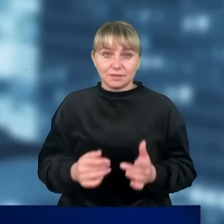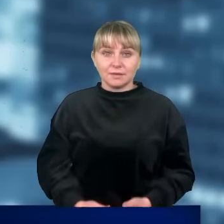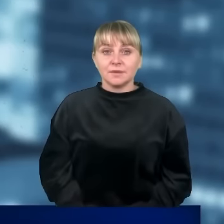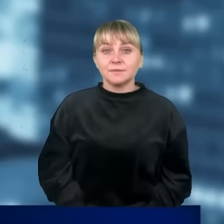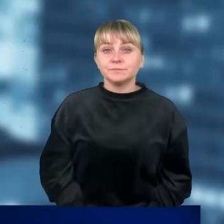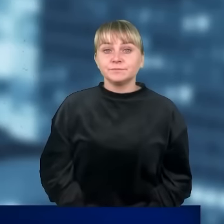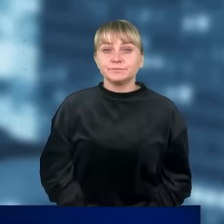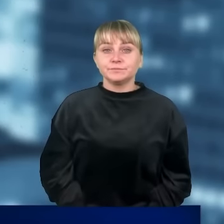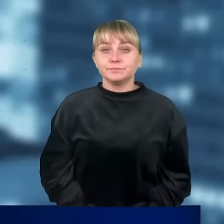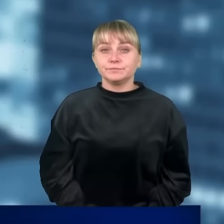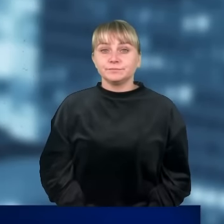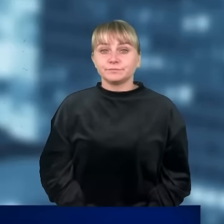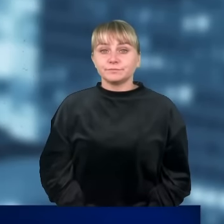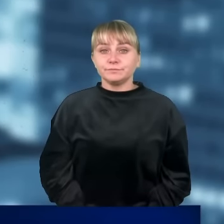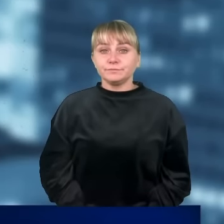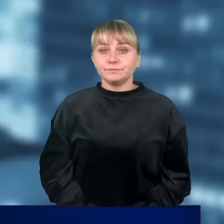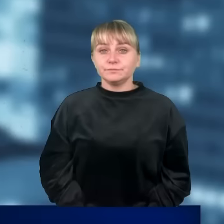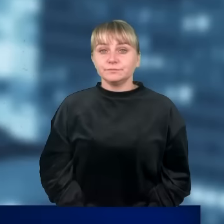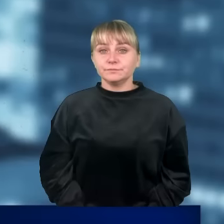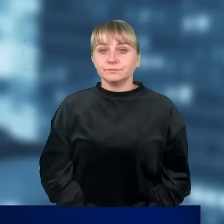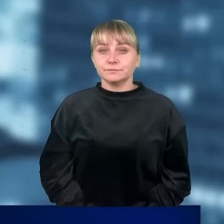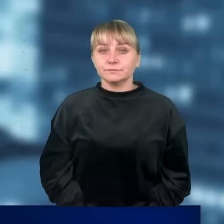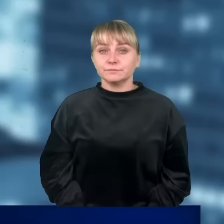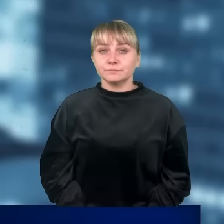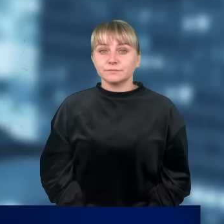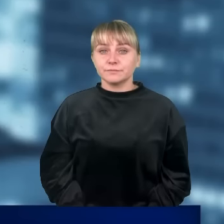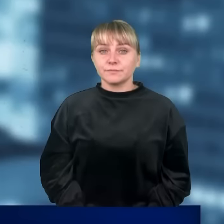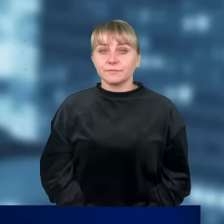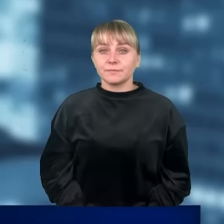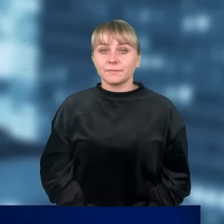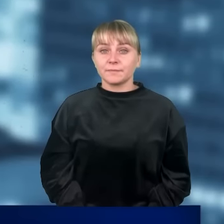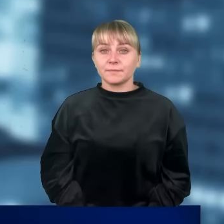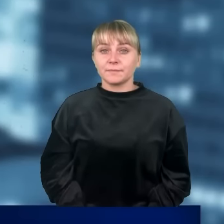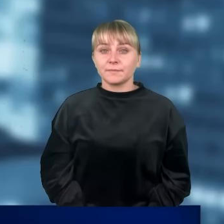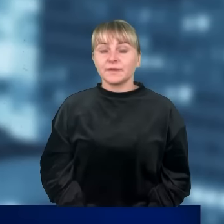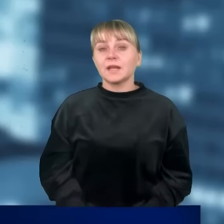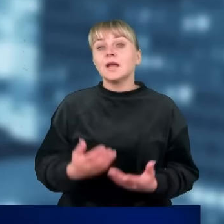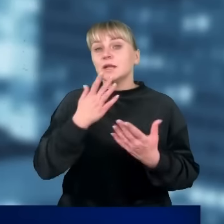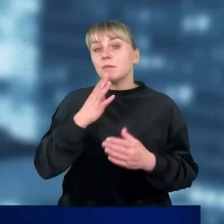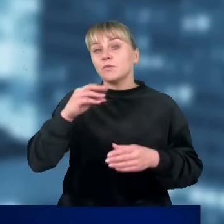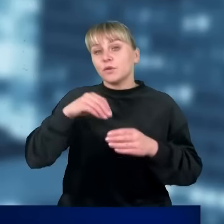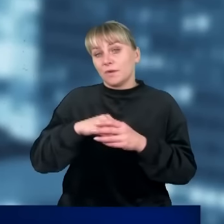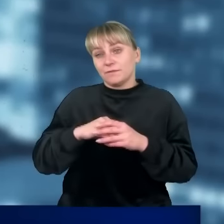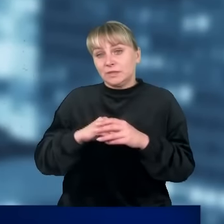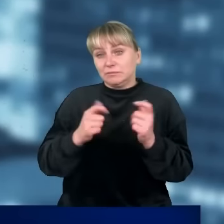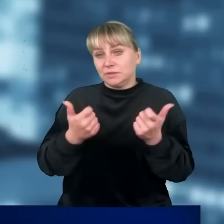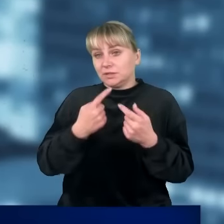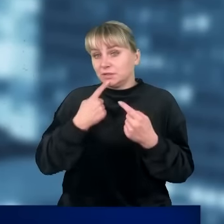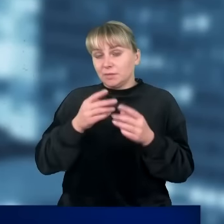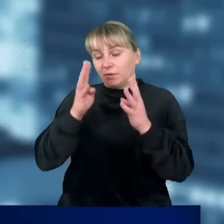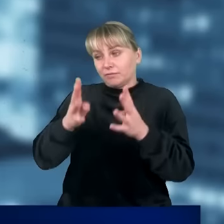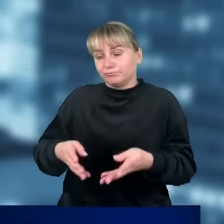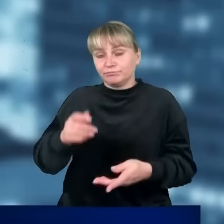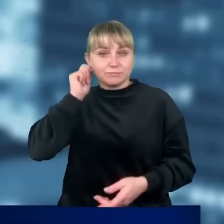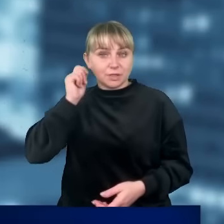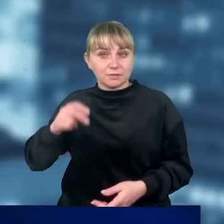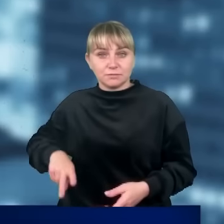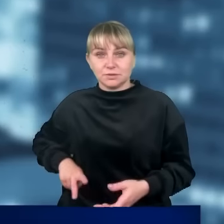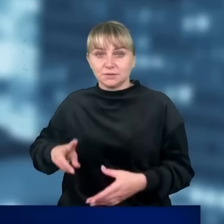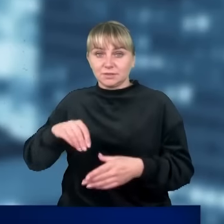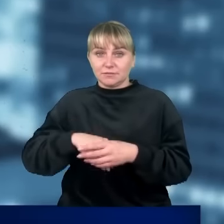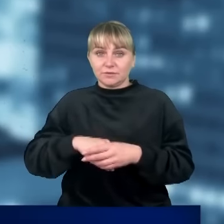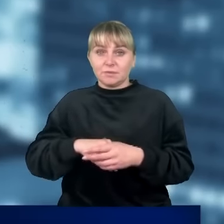mówiłem o tych lemingach, że one są intelektualnie zezowate. Ja nic nie powiem o pani minister, bo to by było procesowe. Ale państwo się